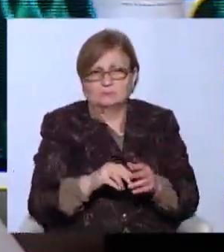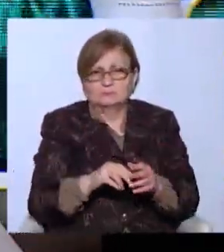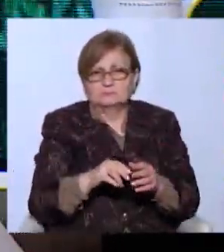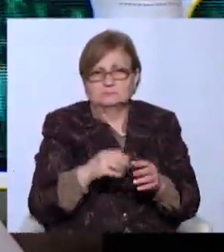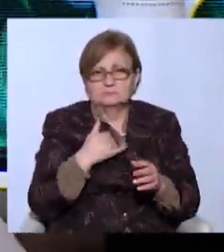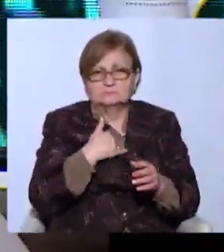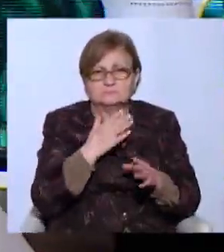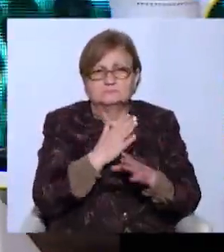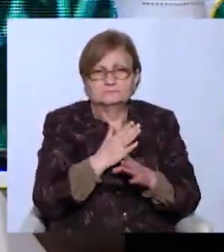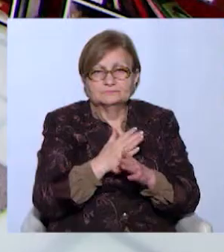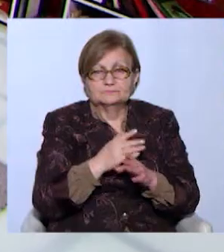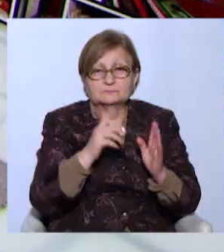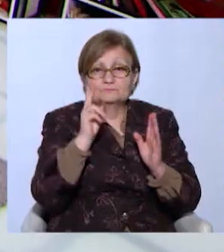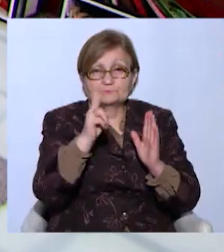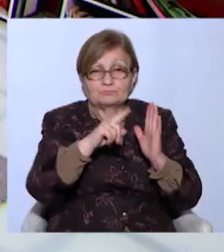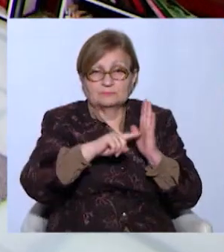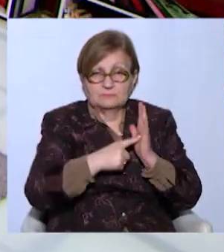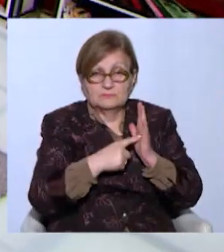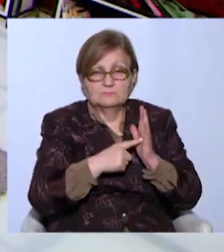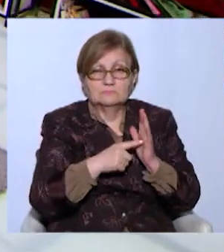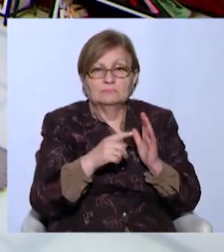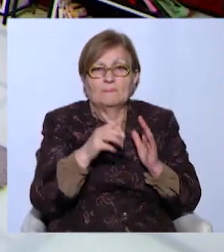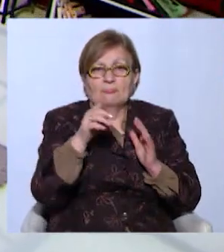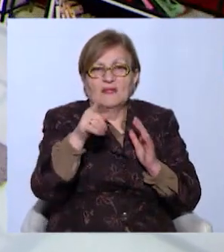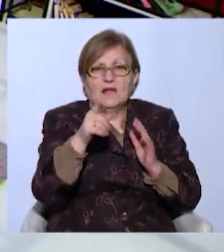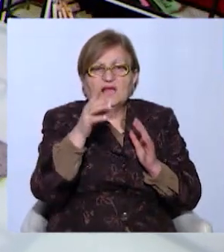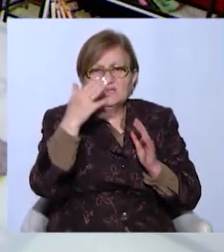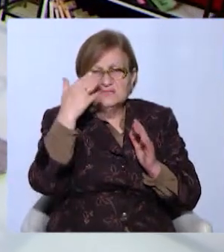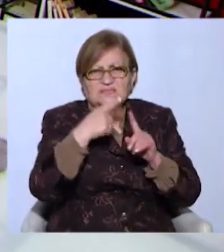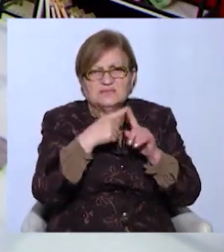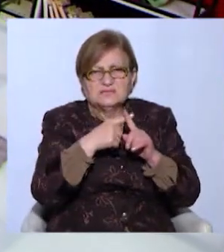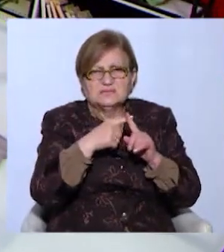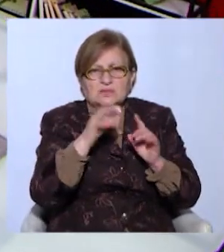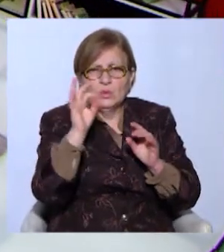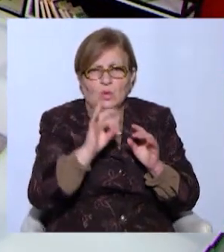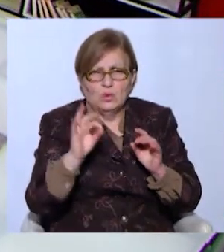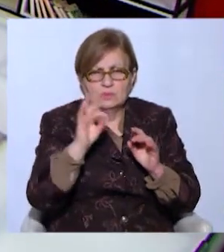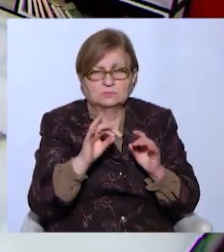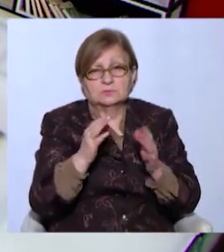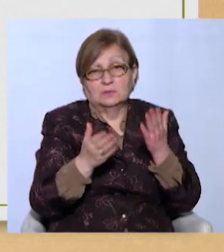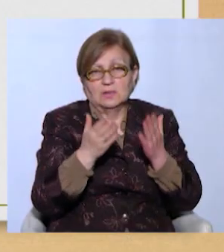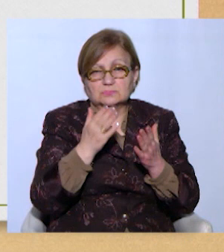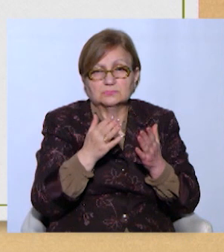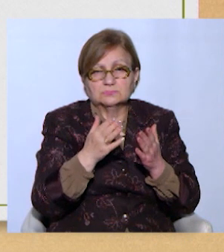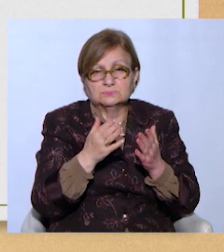მაშასადამე ჩვენ გვაქვს კაცერტილი კოორდინატებით x-ი 0, რომლის კოორდინატებსაც ვეძებთ, ანუ